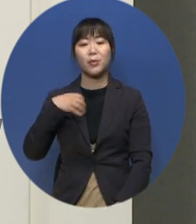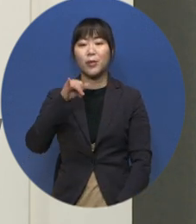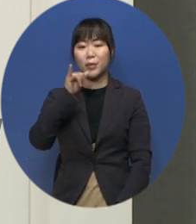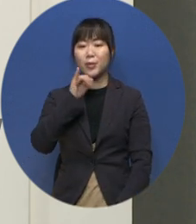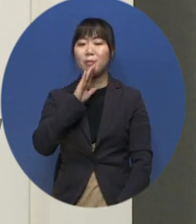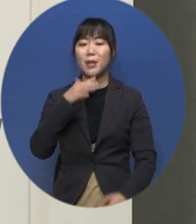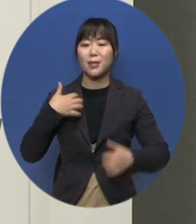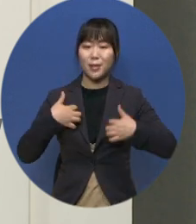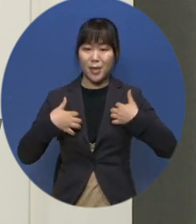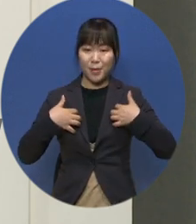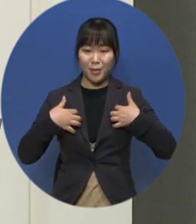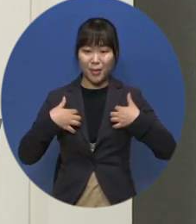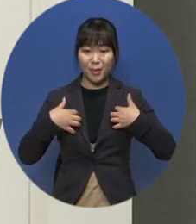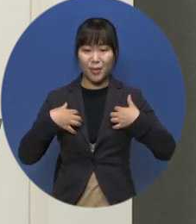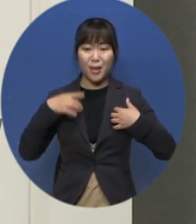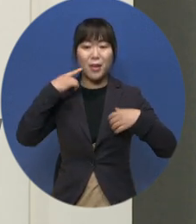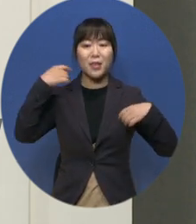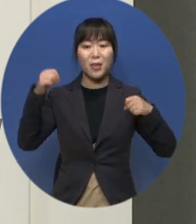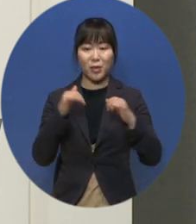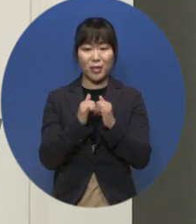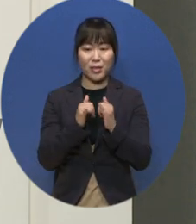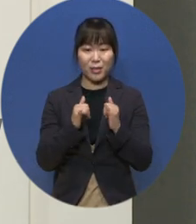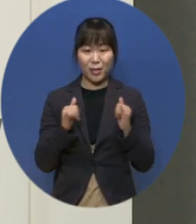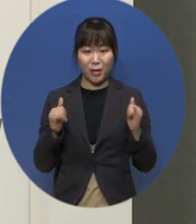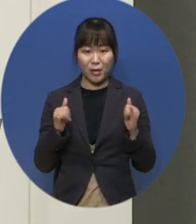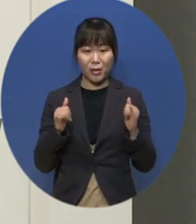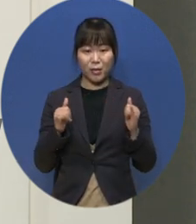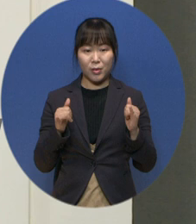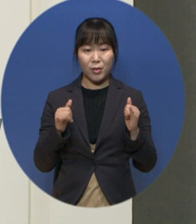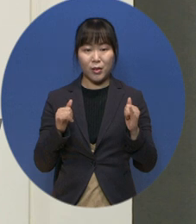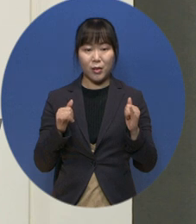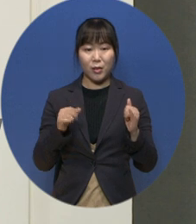아주 재밌는 연기자